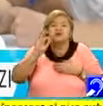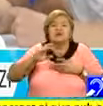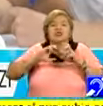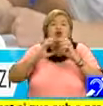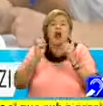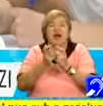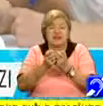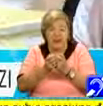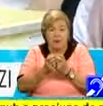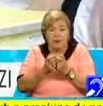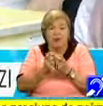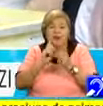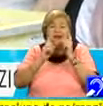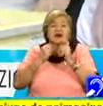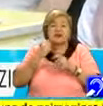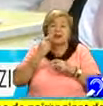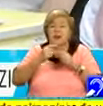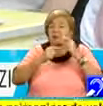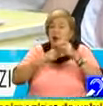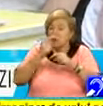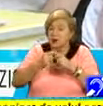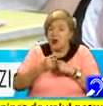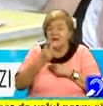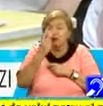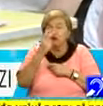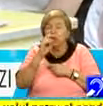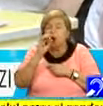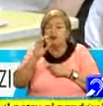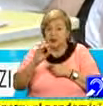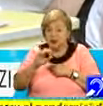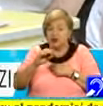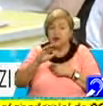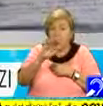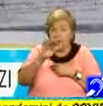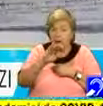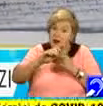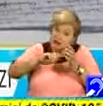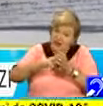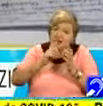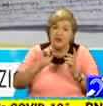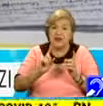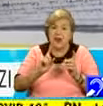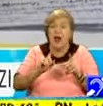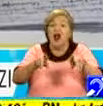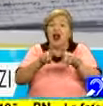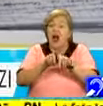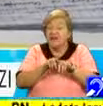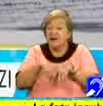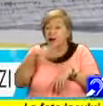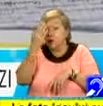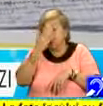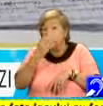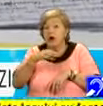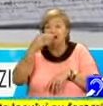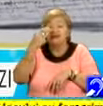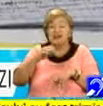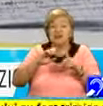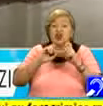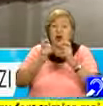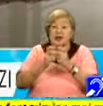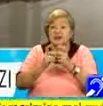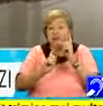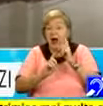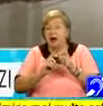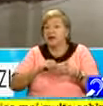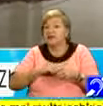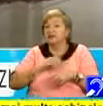dacă vom avea de săptămâna viitoare 20 de cazuri, aceasta va fi închisă. La fel se va întâmpla și într-o școală cu 10 clase. Dacă avem 5 cazuri, școala